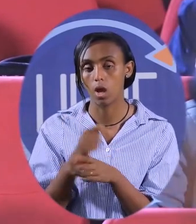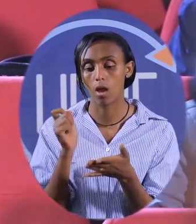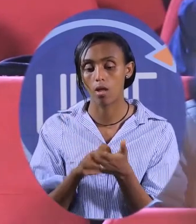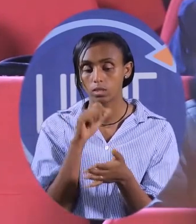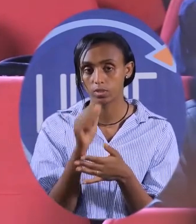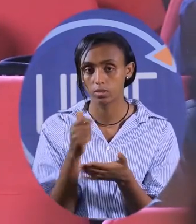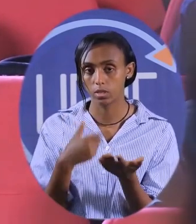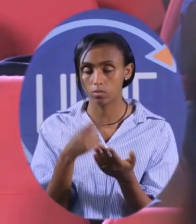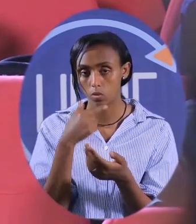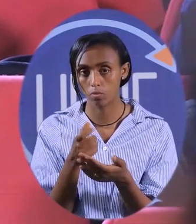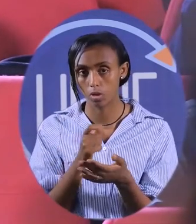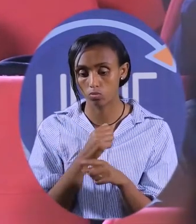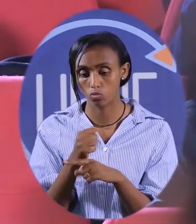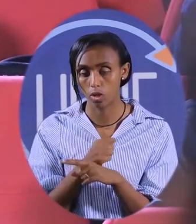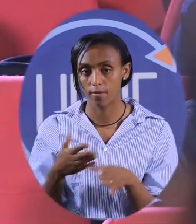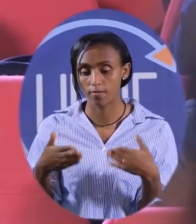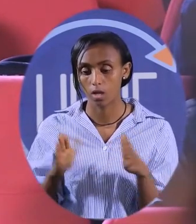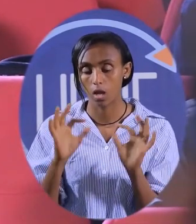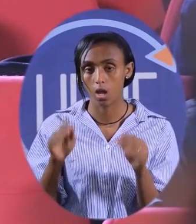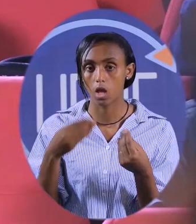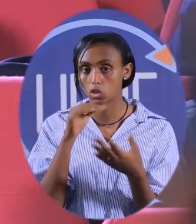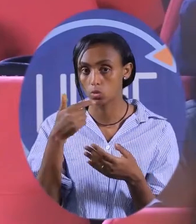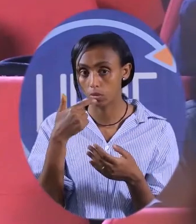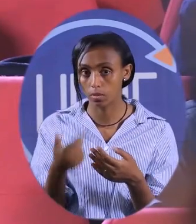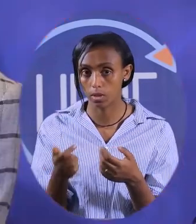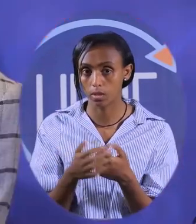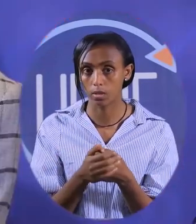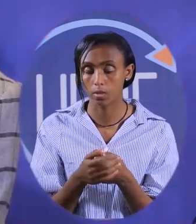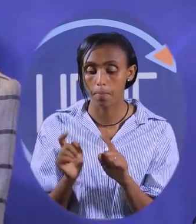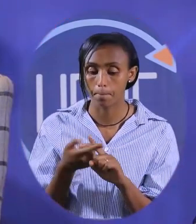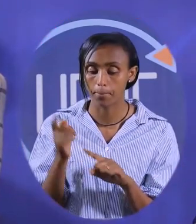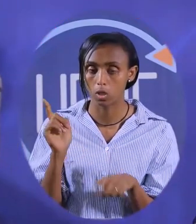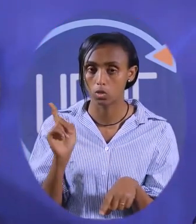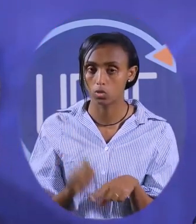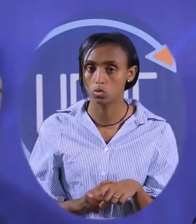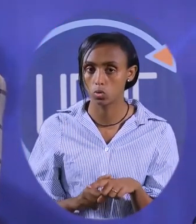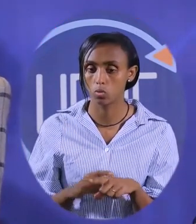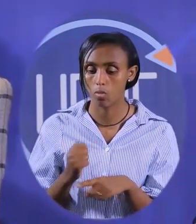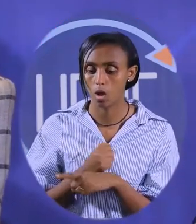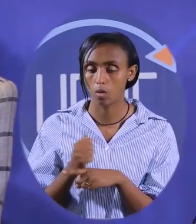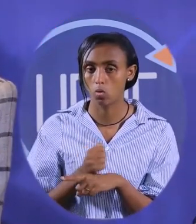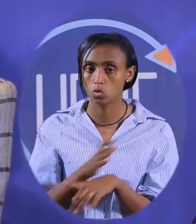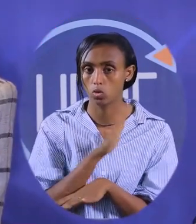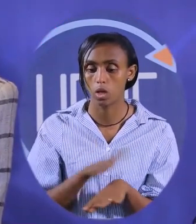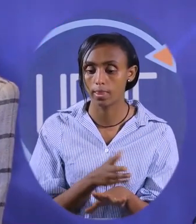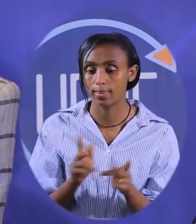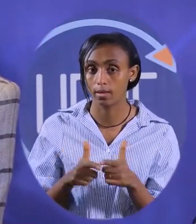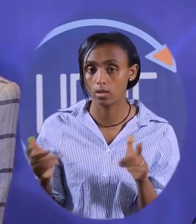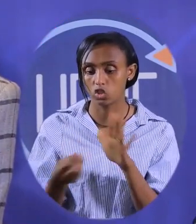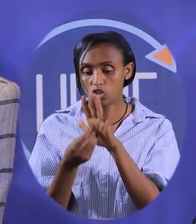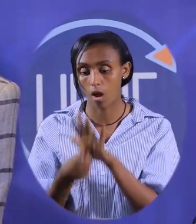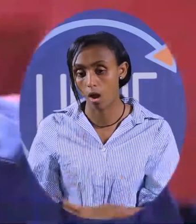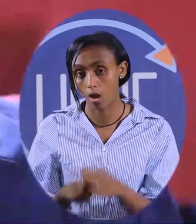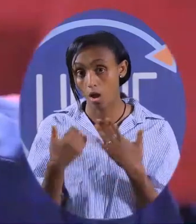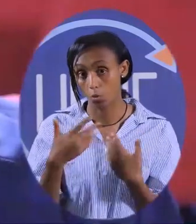አልተመዘገበም እንደዚህ የሚባል ሙያ የሙያ ፍቃድ አይሰጠውም እየተባለ መልሶ ባለሙያዎቹ ላይ ትልቅ ጫና